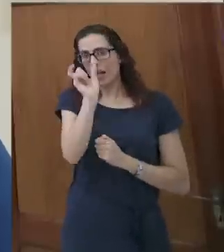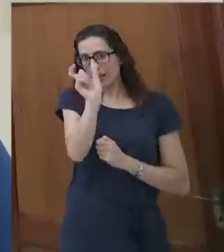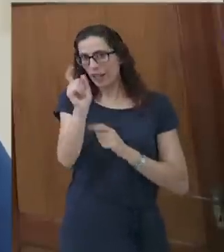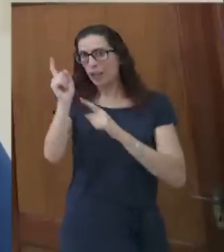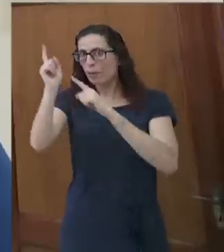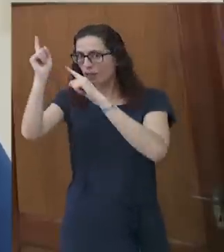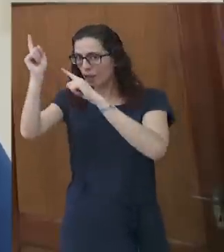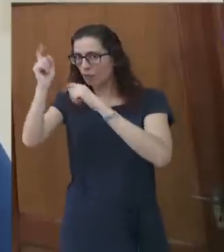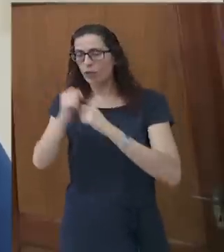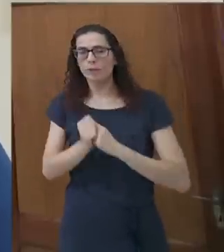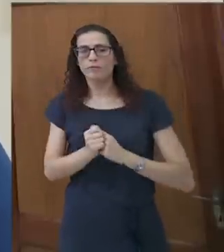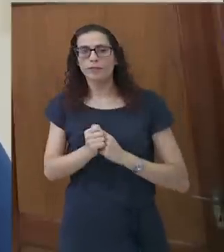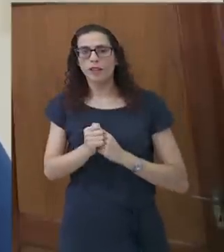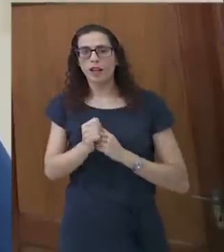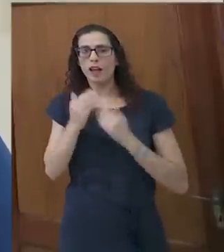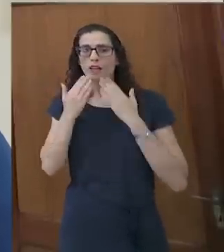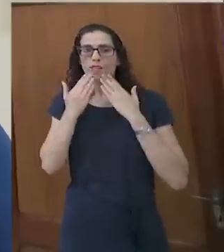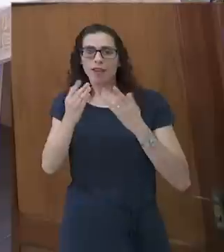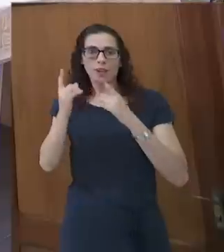tal-mulej.